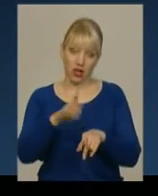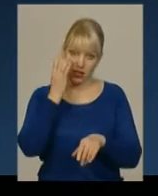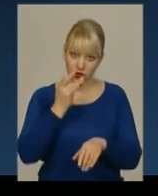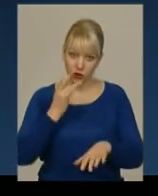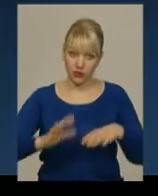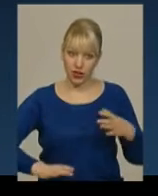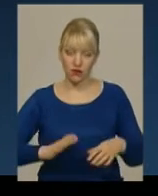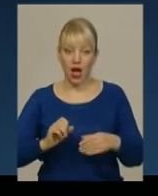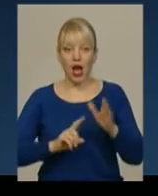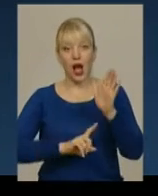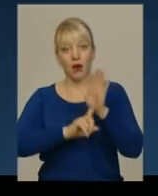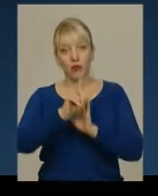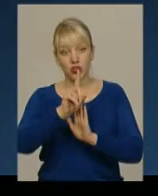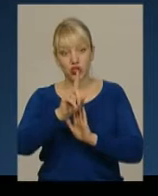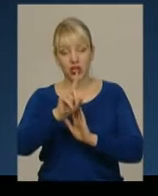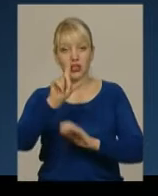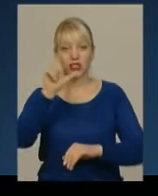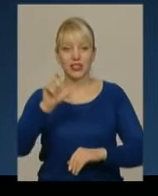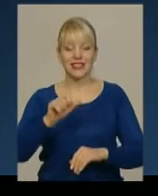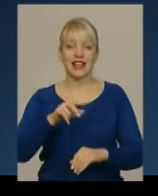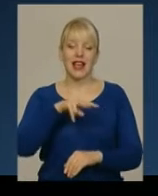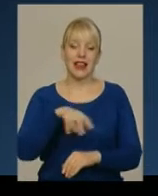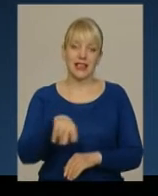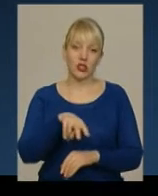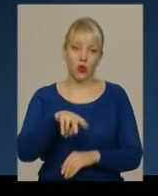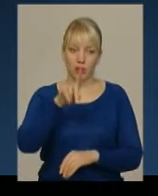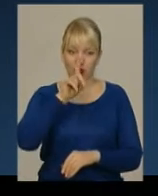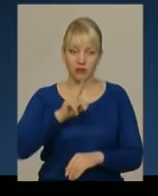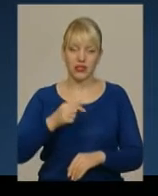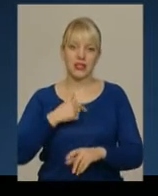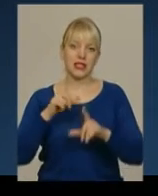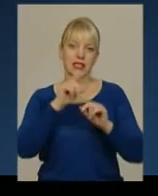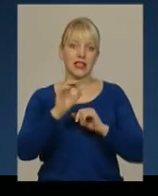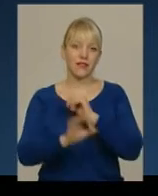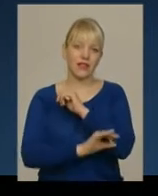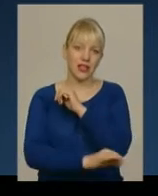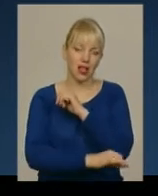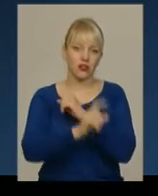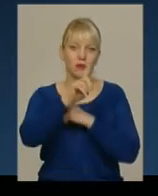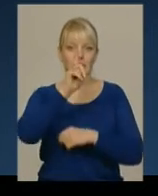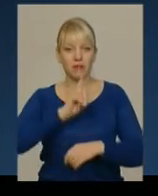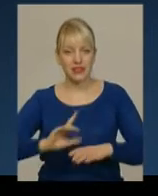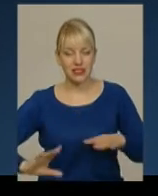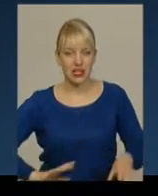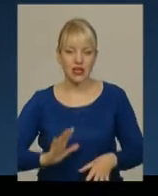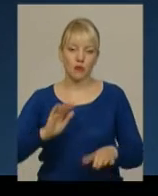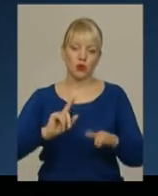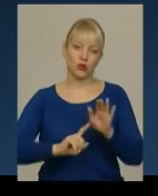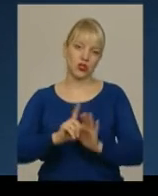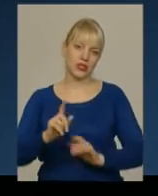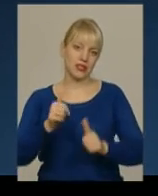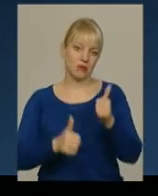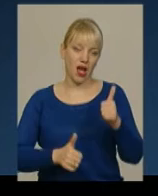а починаючи з листопада місяця ми були у Фінляндії, тут місяць пробули, потім почалися змагання.